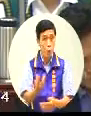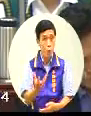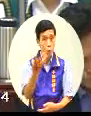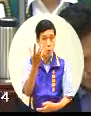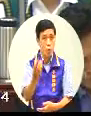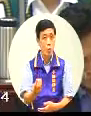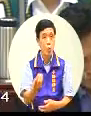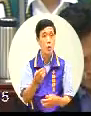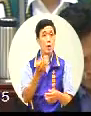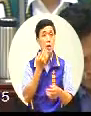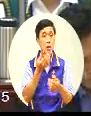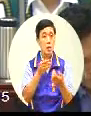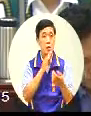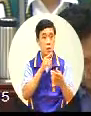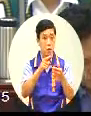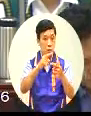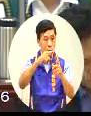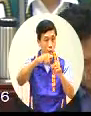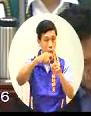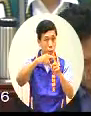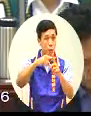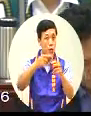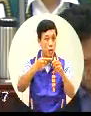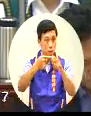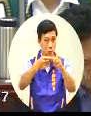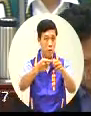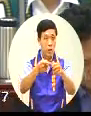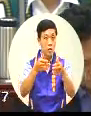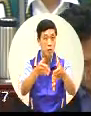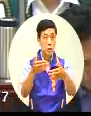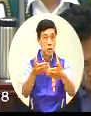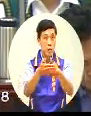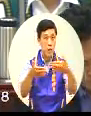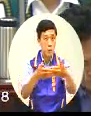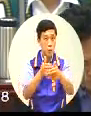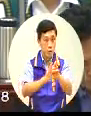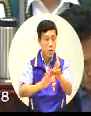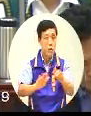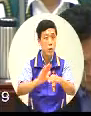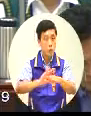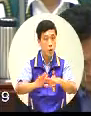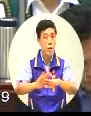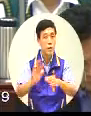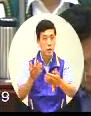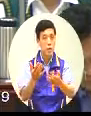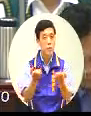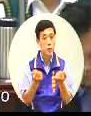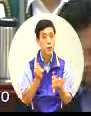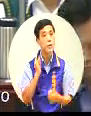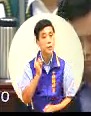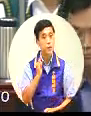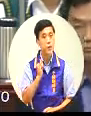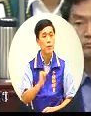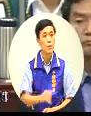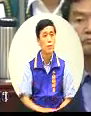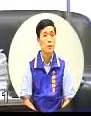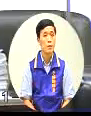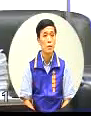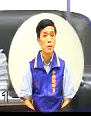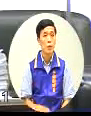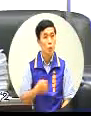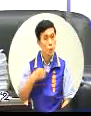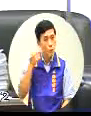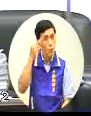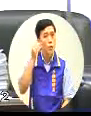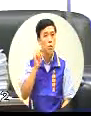的低级的部分。所以对于交通运输部分会有影响，但是其实是还是可以在我们接受的范围里面。 我刚刚不是这